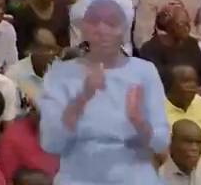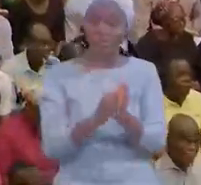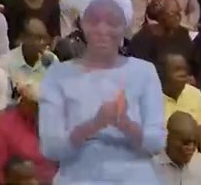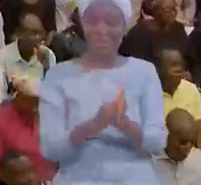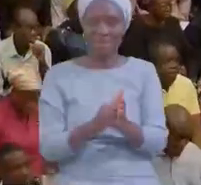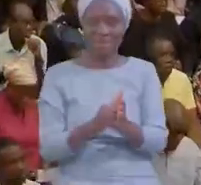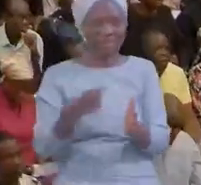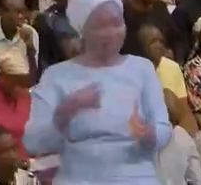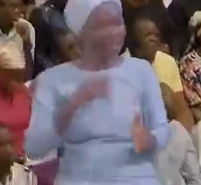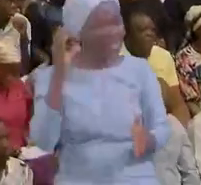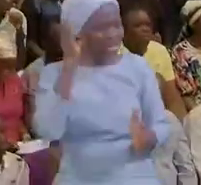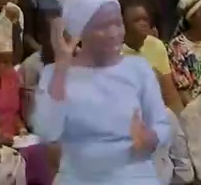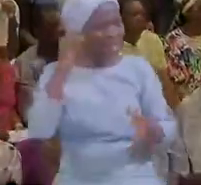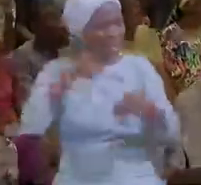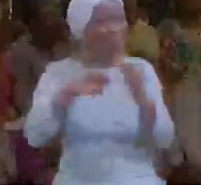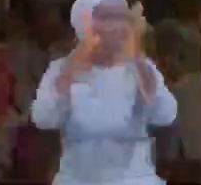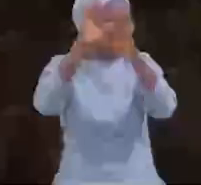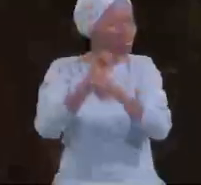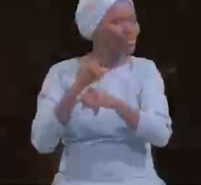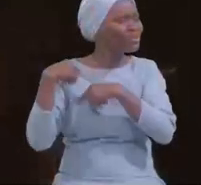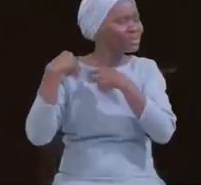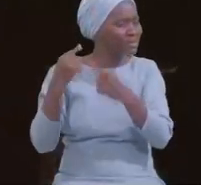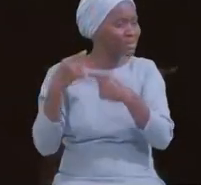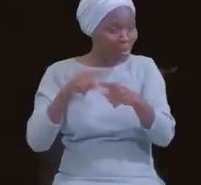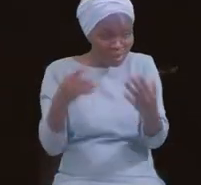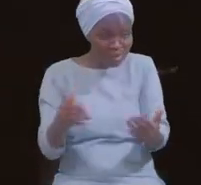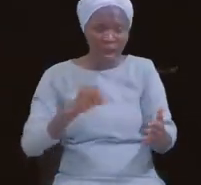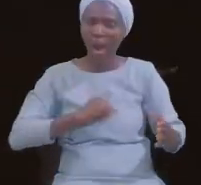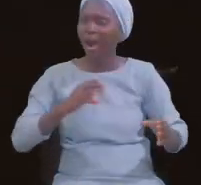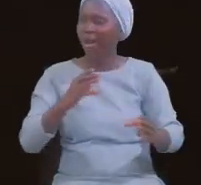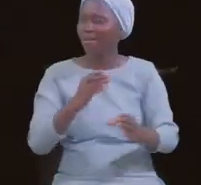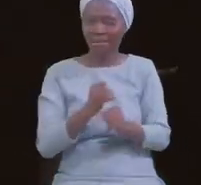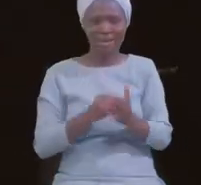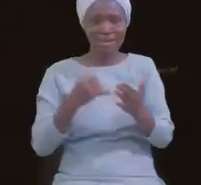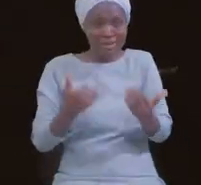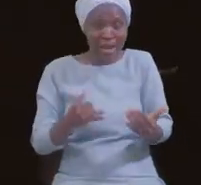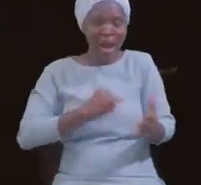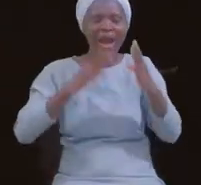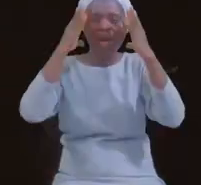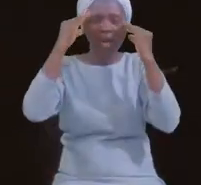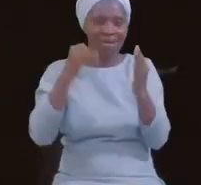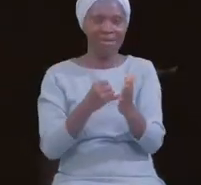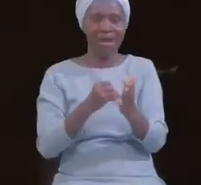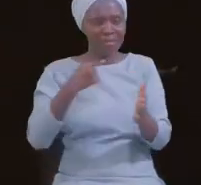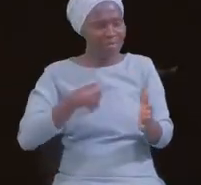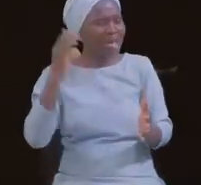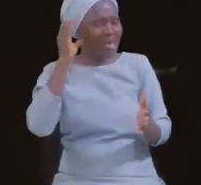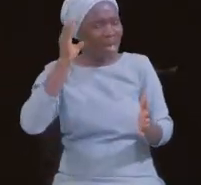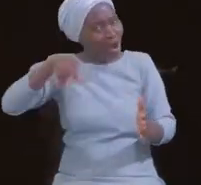j'entendais parler de miracles, j'ai obtenu un. J'entendais parler des gens qui donnent leur